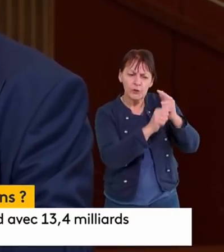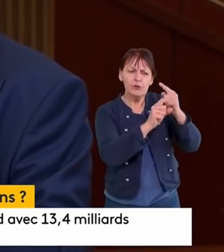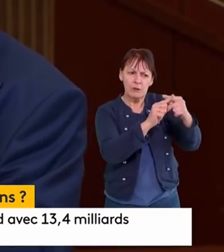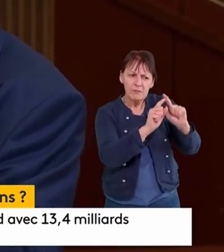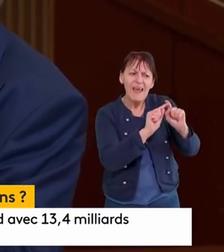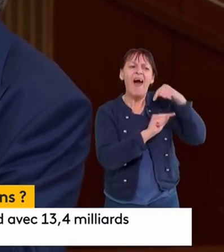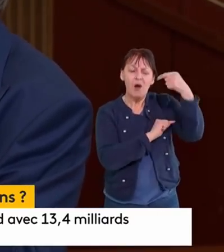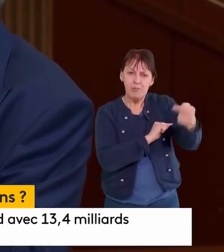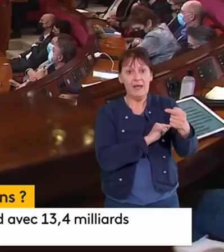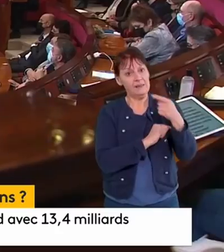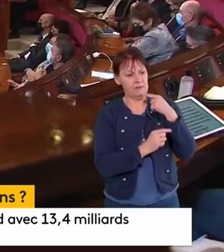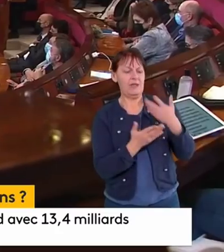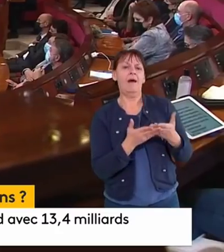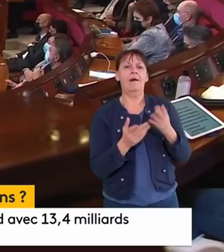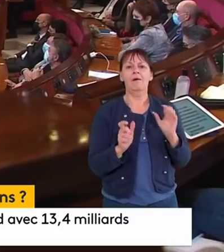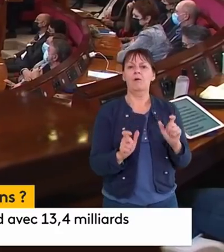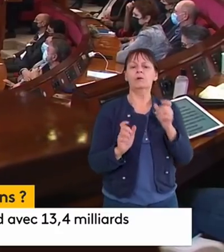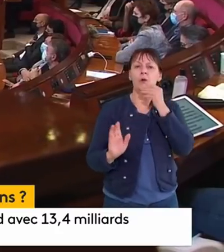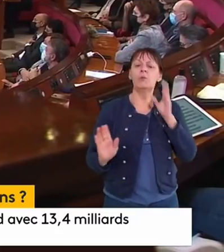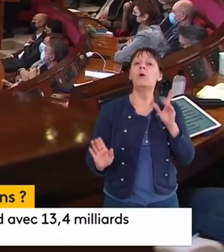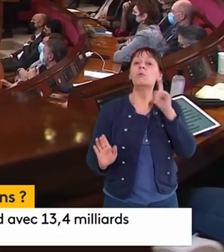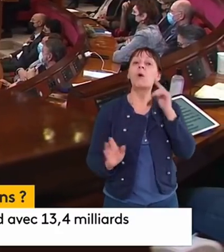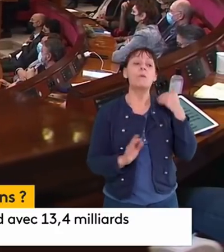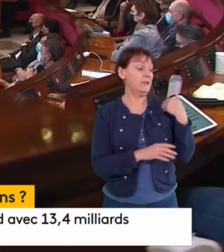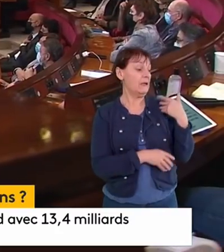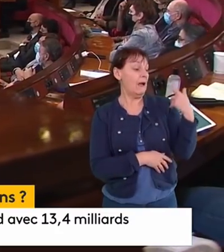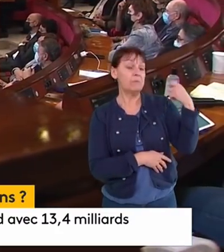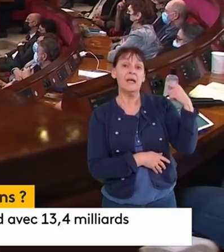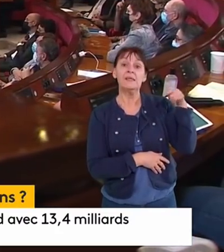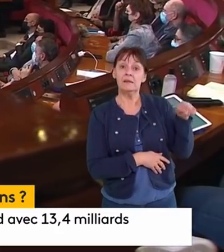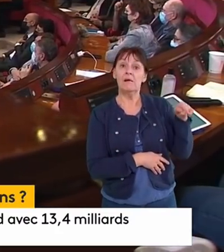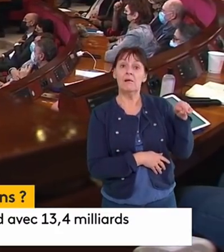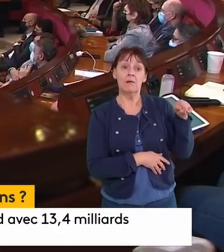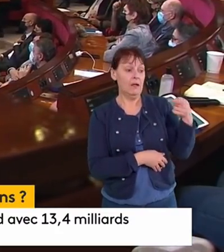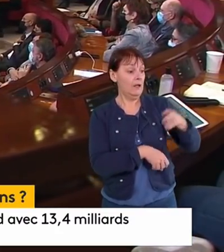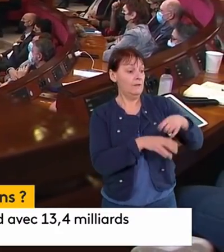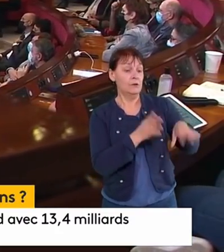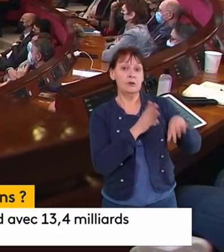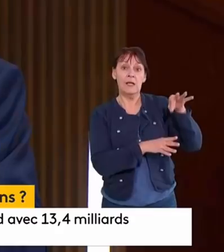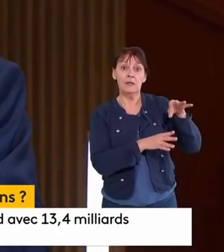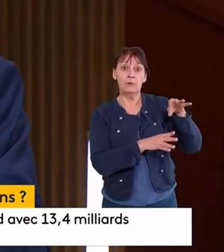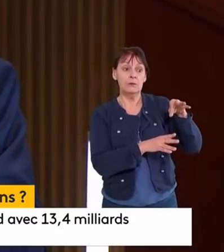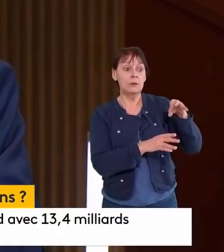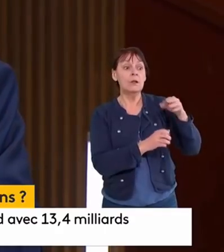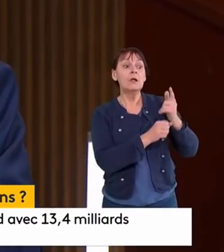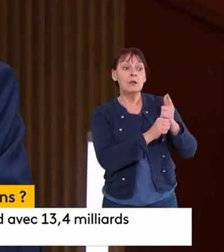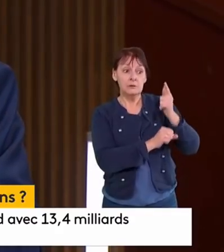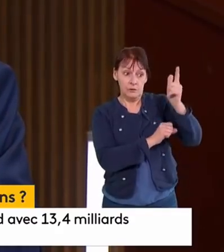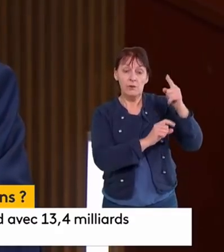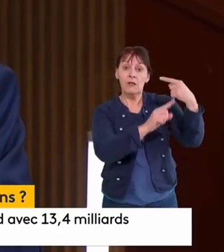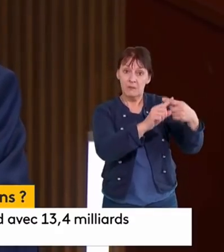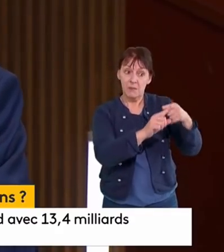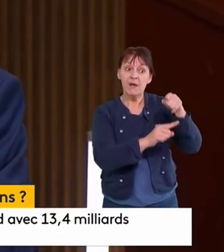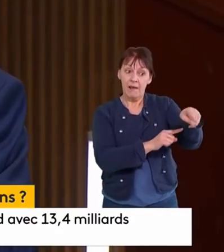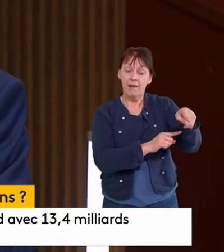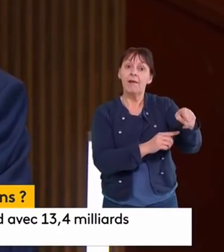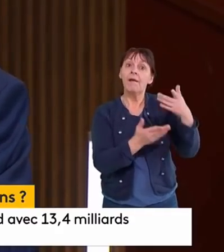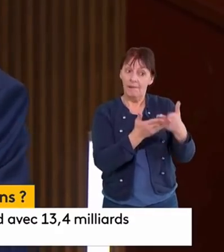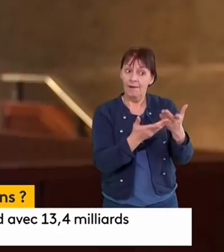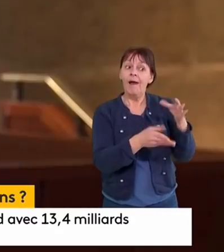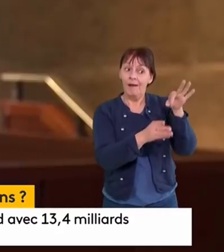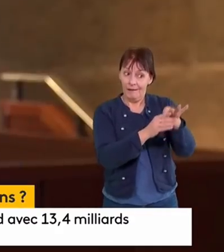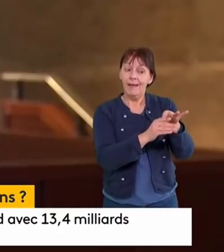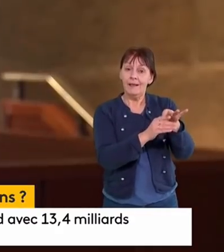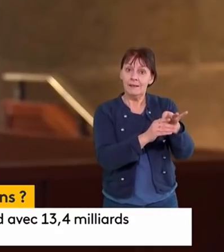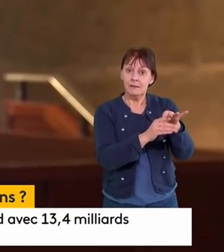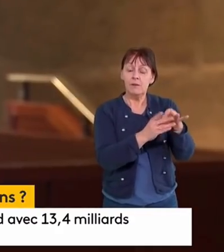même, hein, parce que si le président de la République qui vient d'être élu ne fait pas ce qu'il dit, eh ben 2 ans et demi après, il y a des élections législatives, on peut lui changer sa majorité. Ça fait des chances de